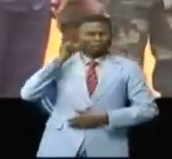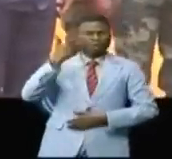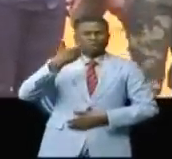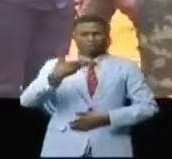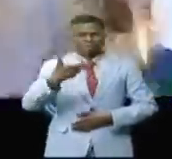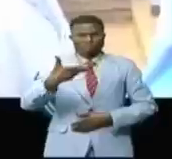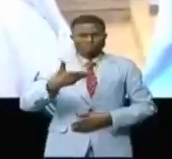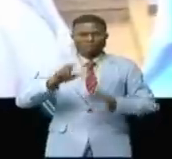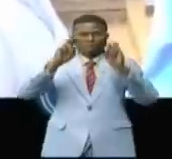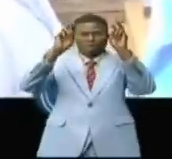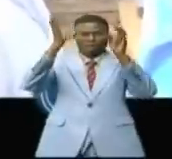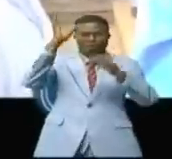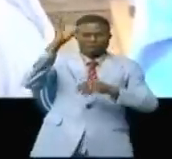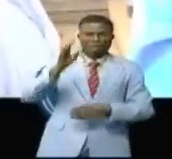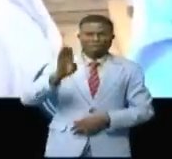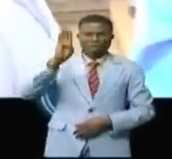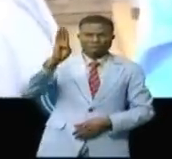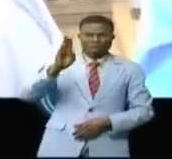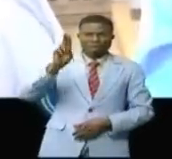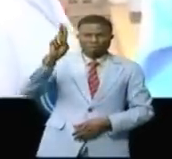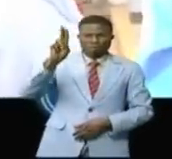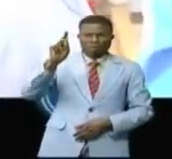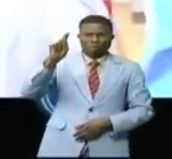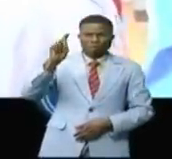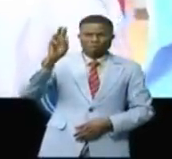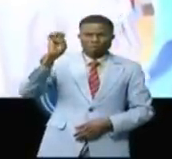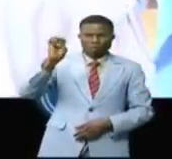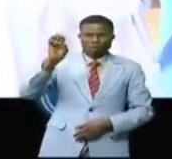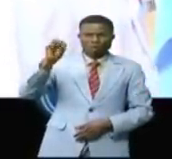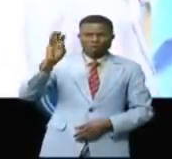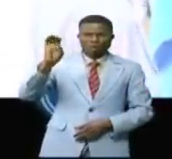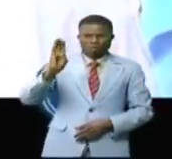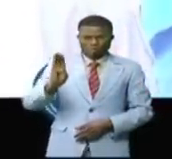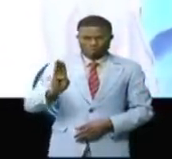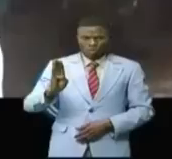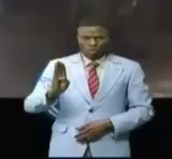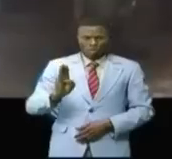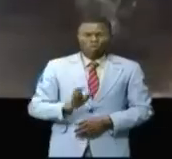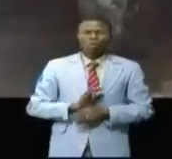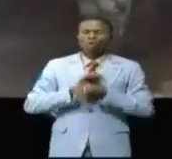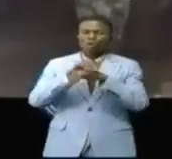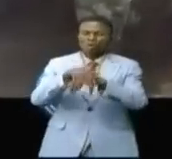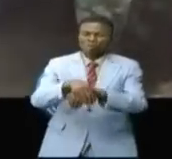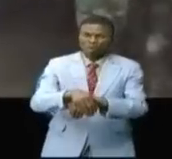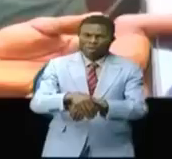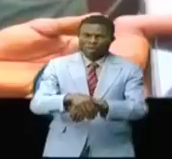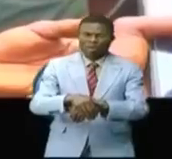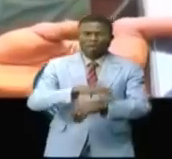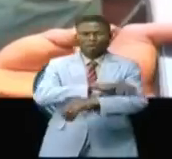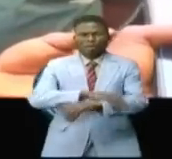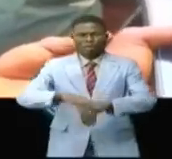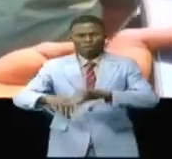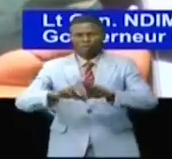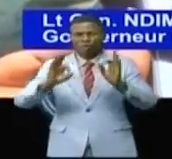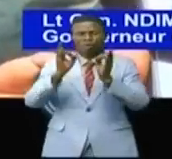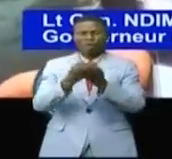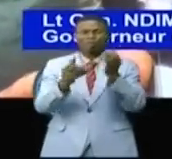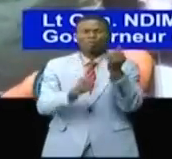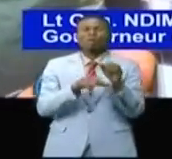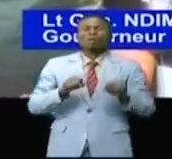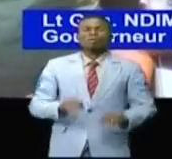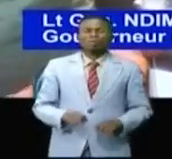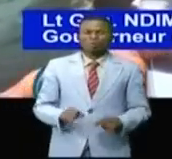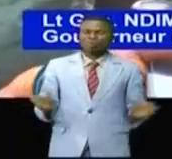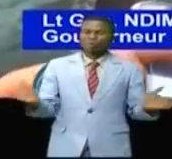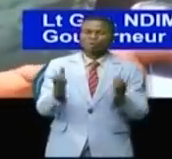butembo compatir avec les familles éprouvées et réconforter les blessés et nous avions suivi de